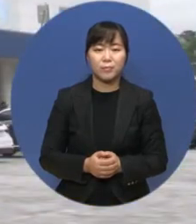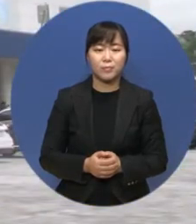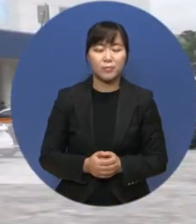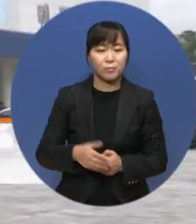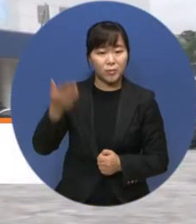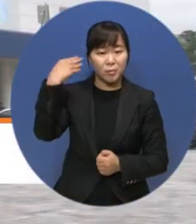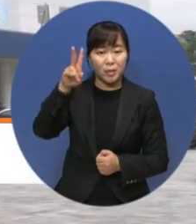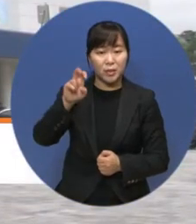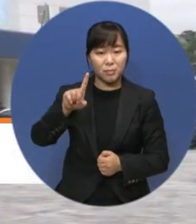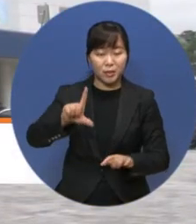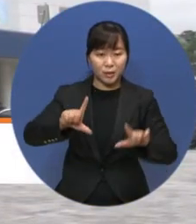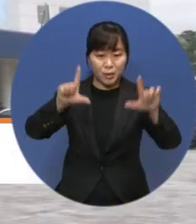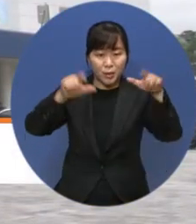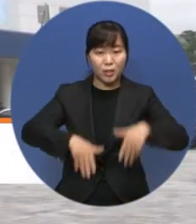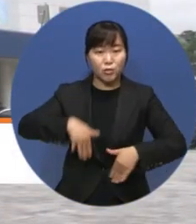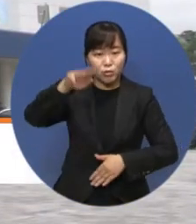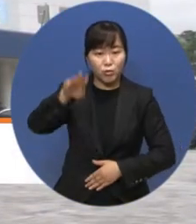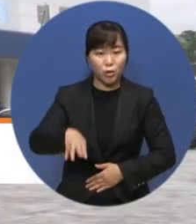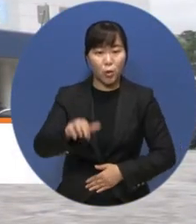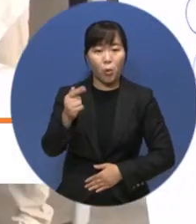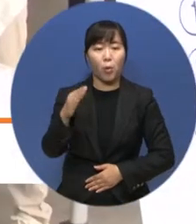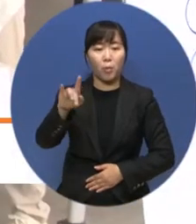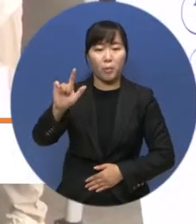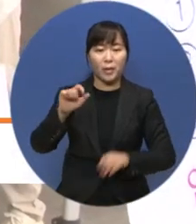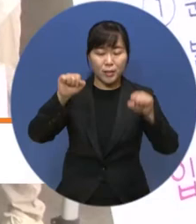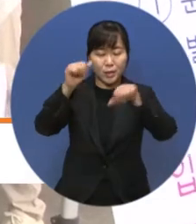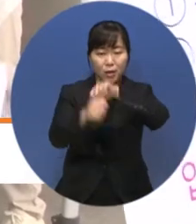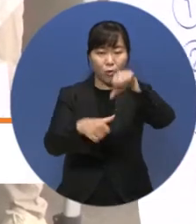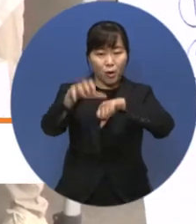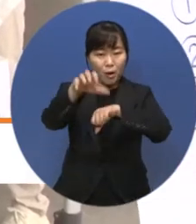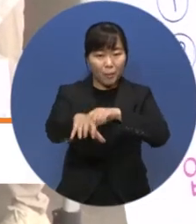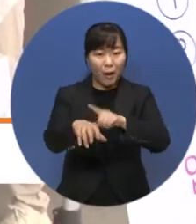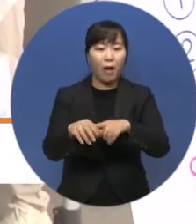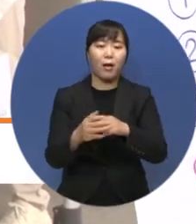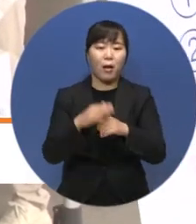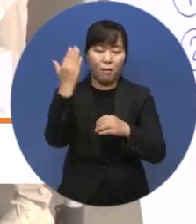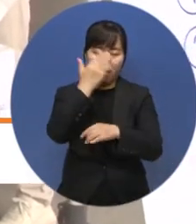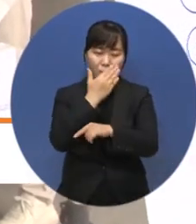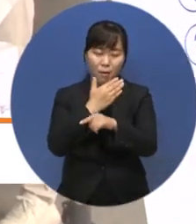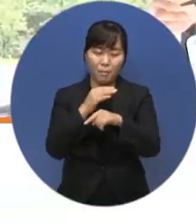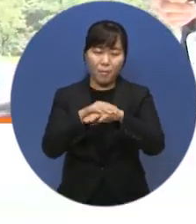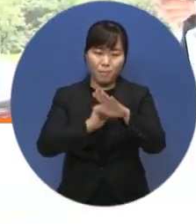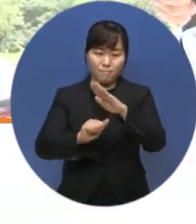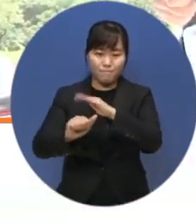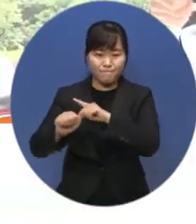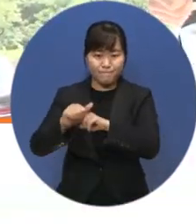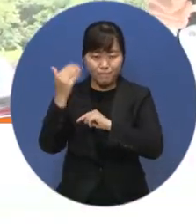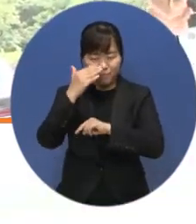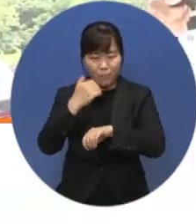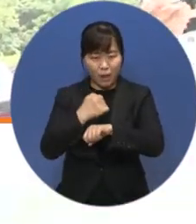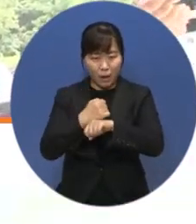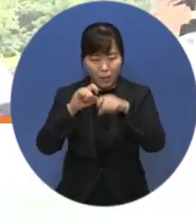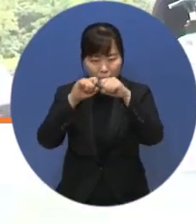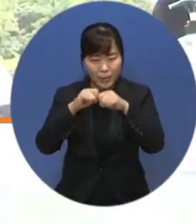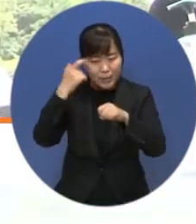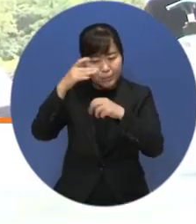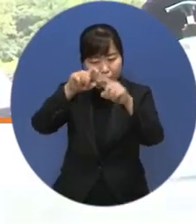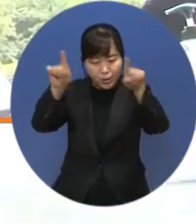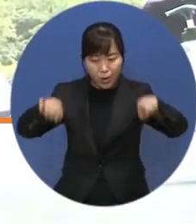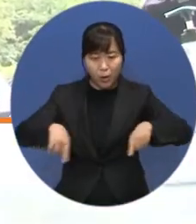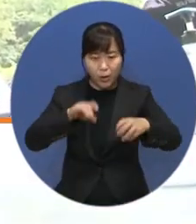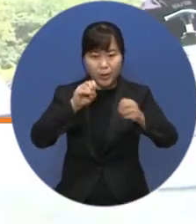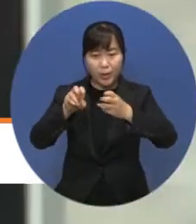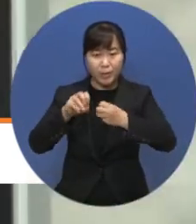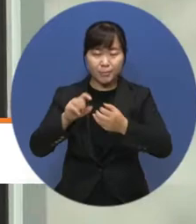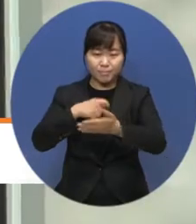지난 21일 춘천 호반 체육관 앞. 선수들이 방역 절차 안내를 받은 뒤 꼼꼼하게 방역 질문서를